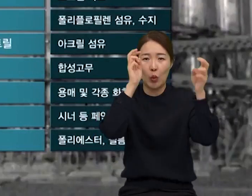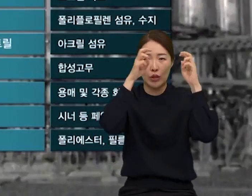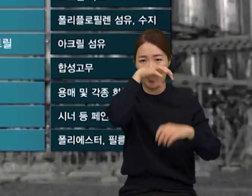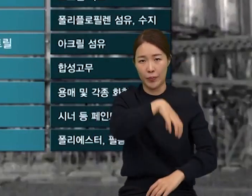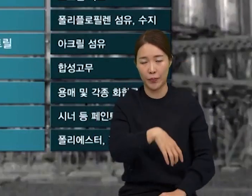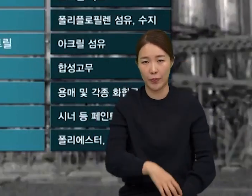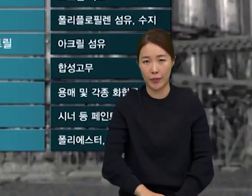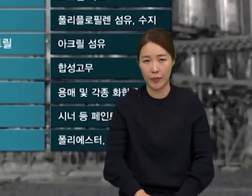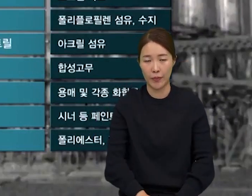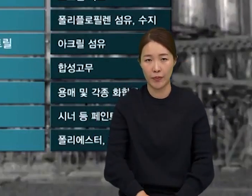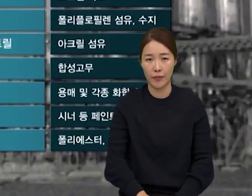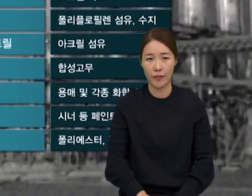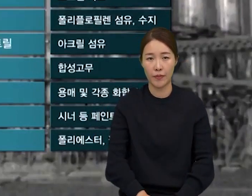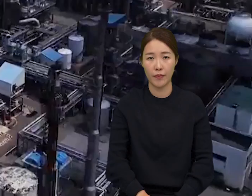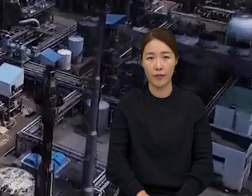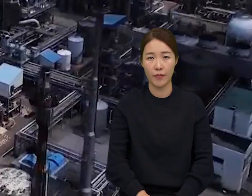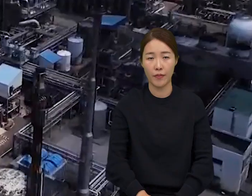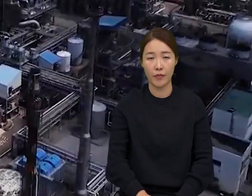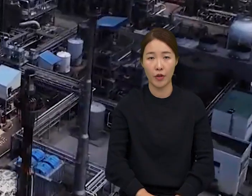소재를 만드는 산업이었다.